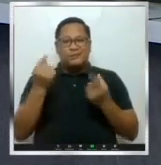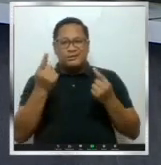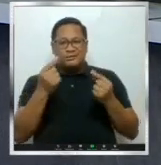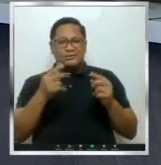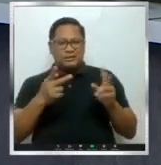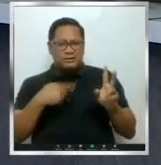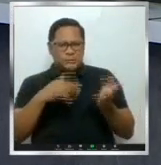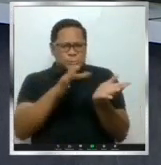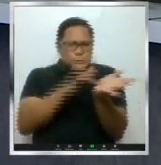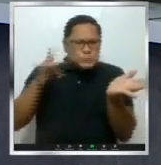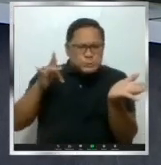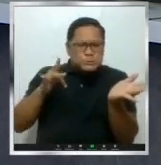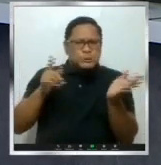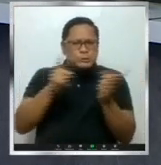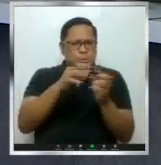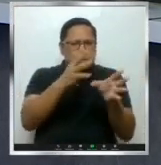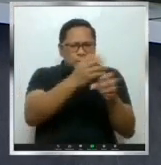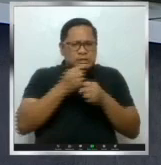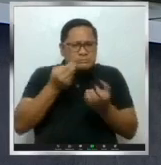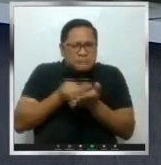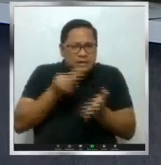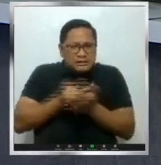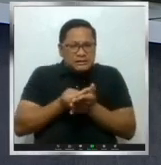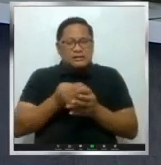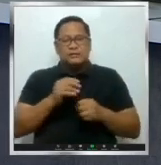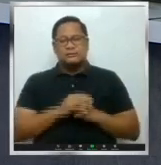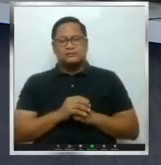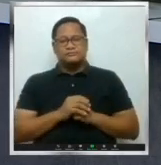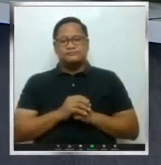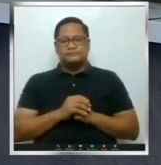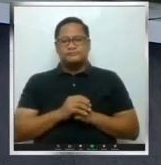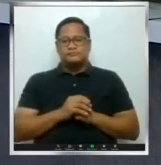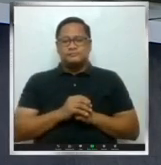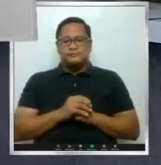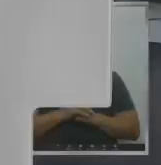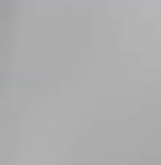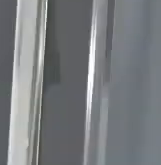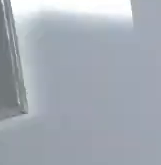para makahut-hut ng pera. Nakatutok si John Consulta Exclusive.